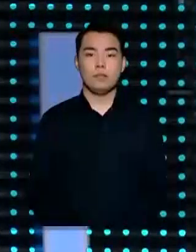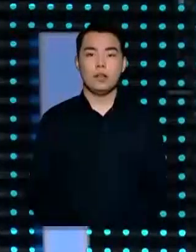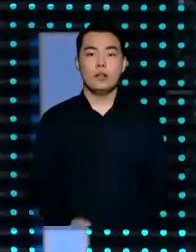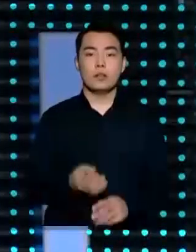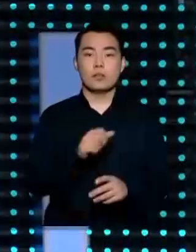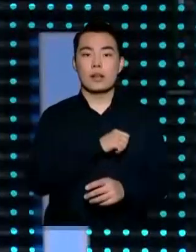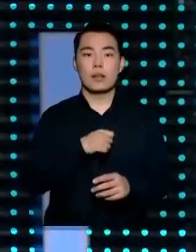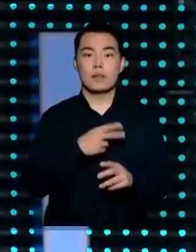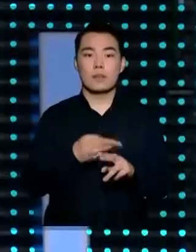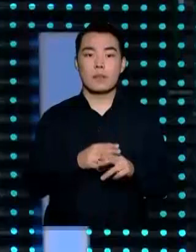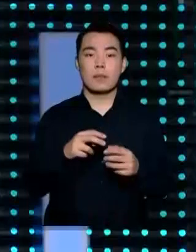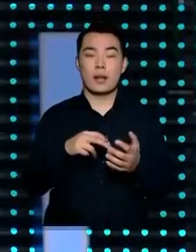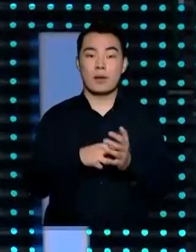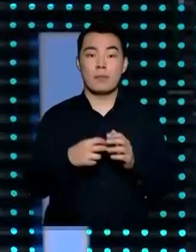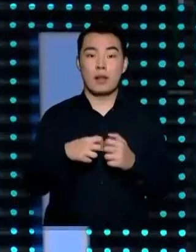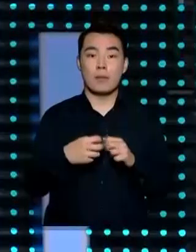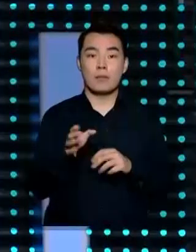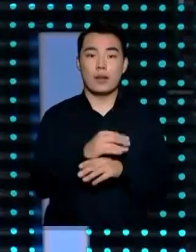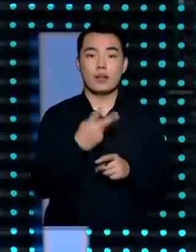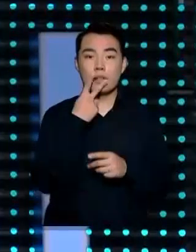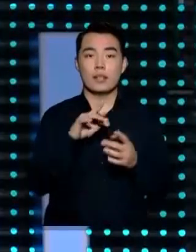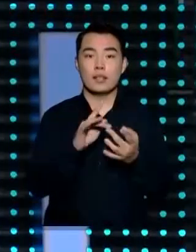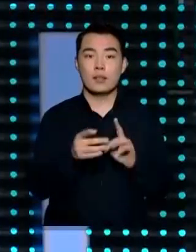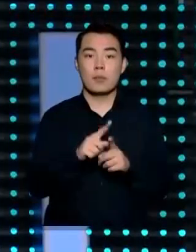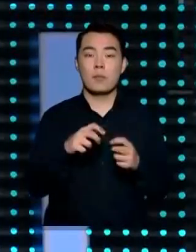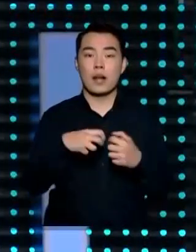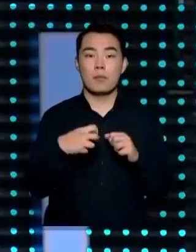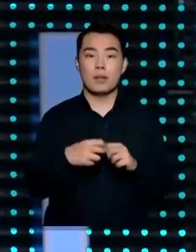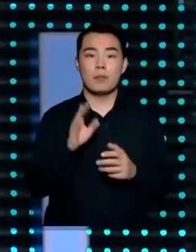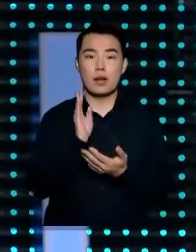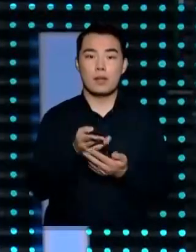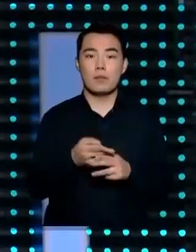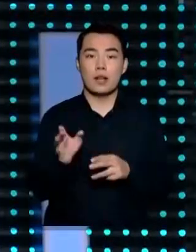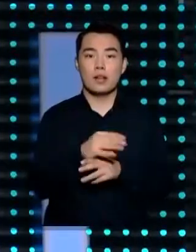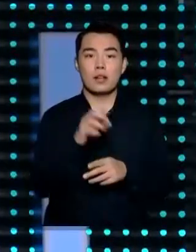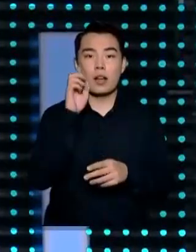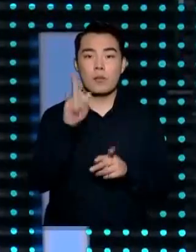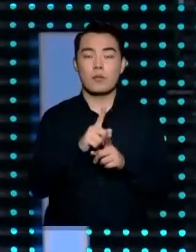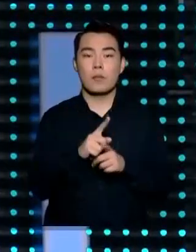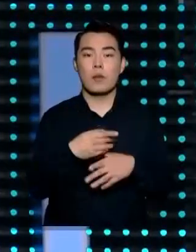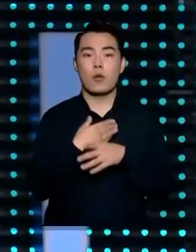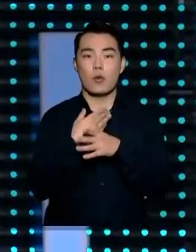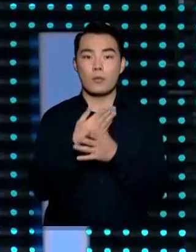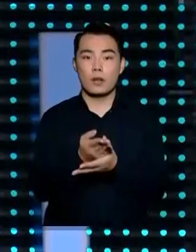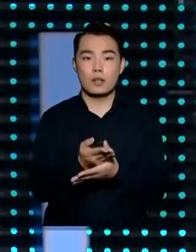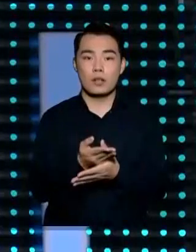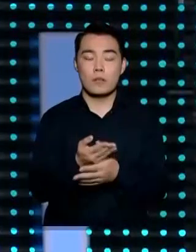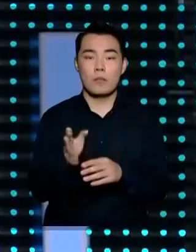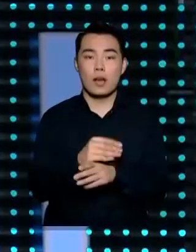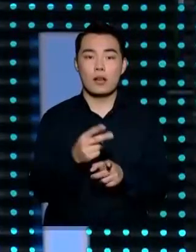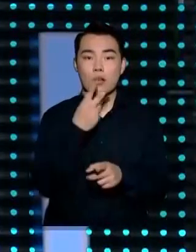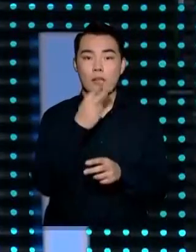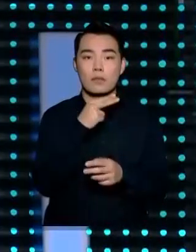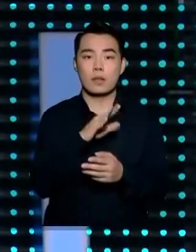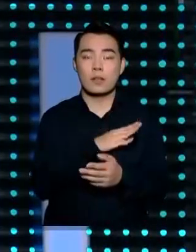Кезекті мәселе бұл енді цифрлық саладағы өзекті проблемалар, мәселелер, мемлекеттік қызмет көрсету саласындағы